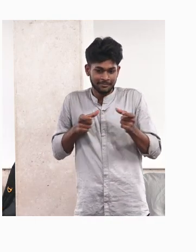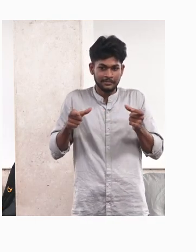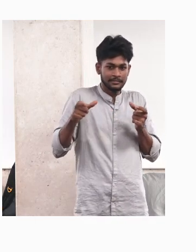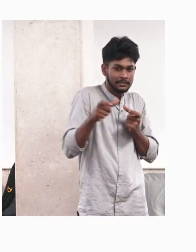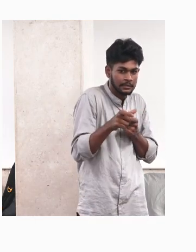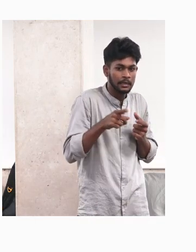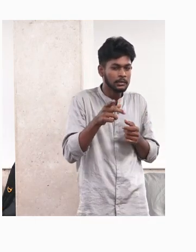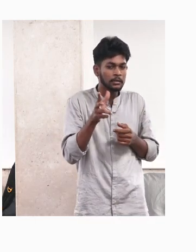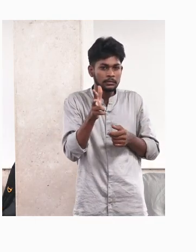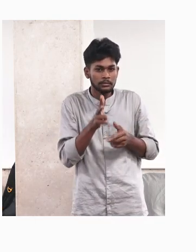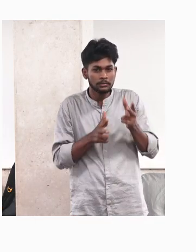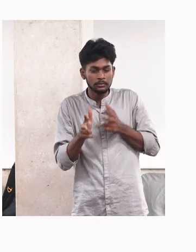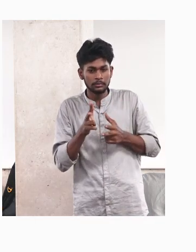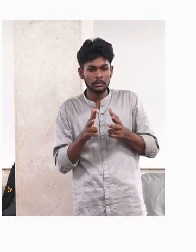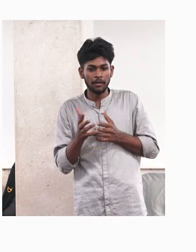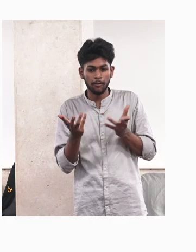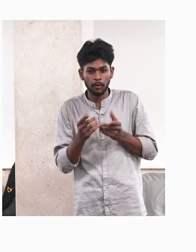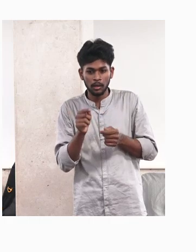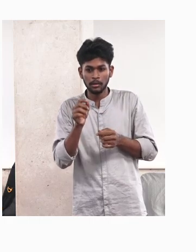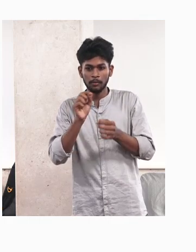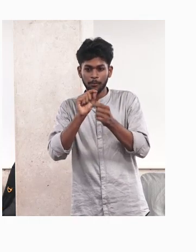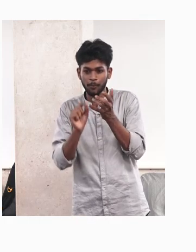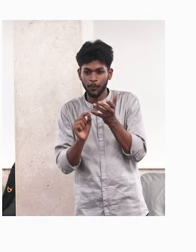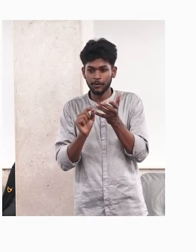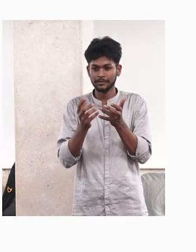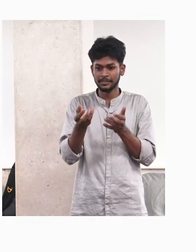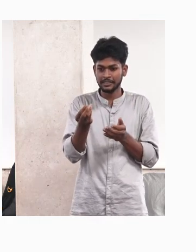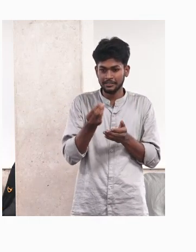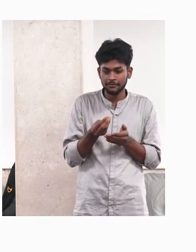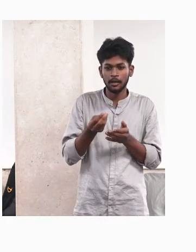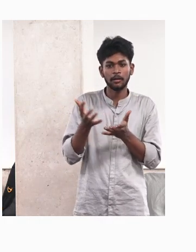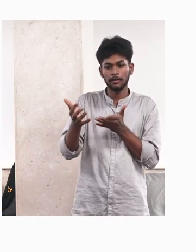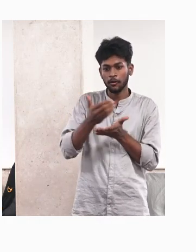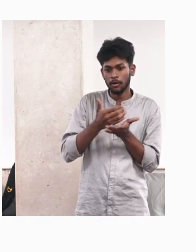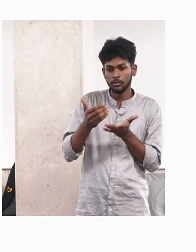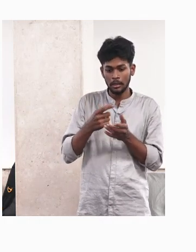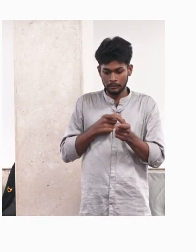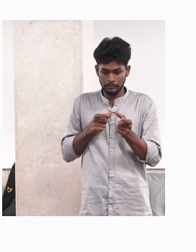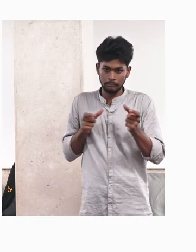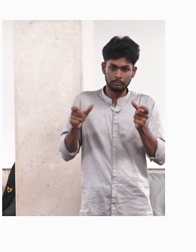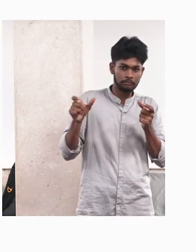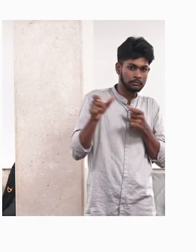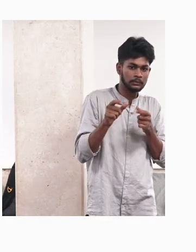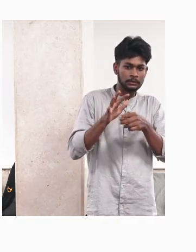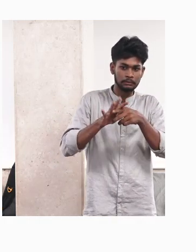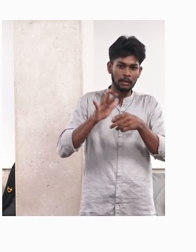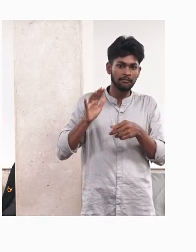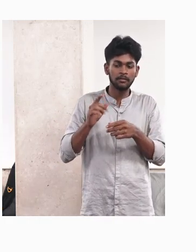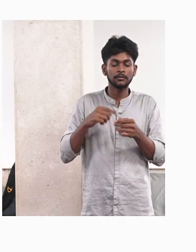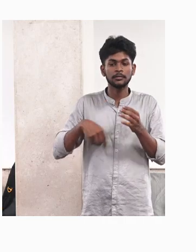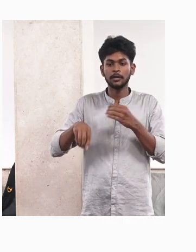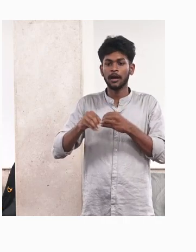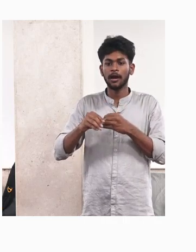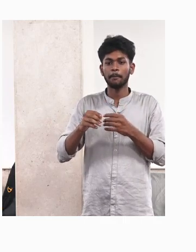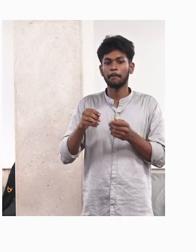சொல்றாங்க என்ன பேசுறாங்க அதை வச்சுட்டு அது மூலியமா நம்ம அவங்களுக்கு அந்த இடத்துல நம்ம ரிஃப்ளெக்ட் பண்ணிட்டு சோ அது